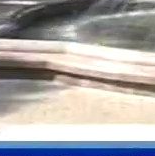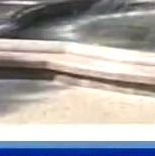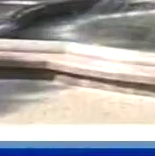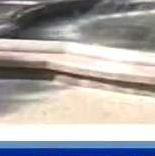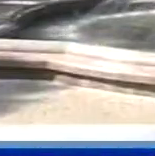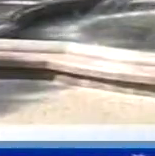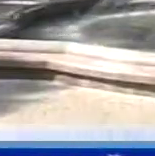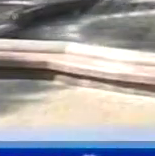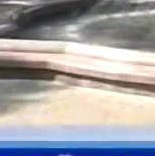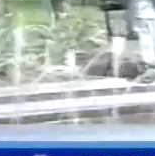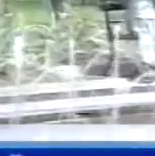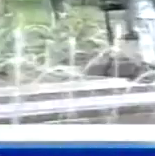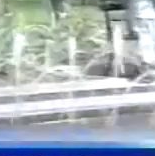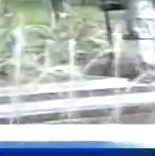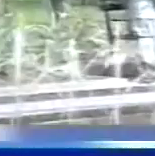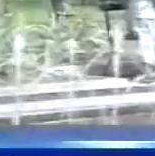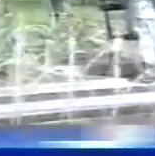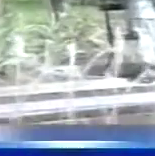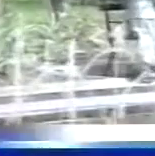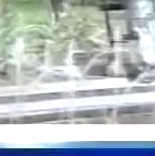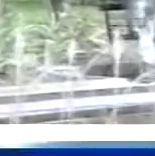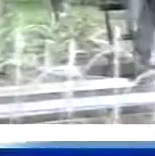МУЗЫКАЛЬНАЯ ЗАСТАВКА